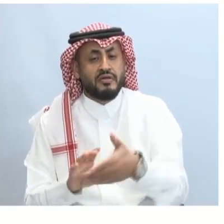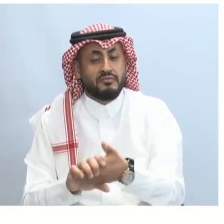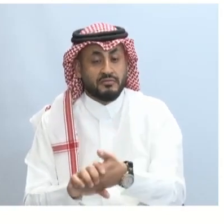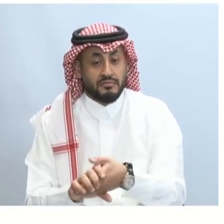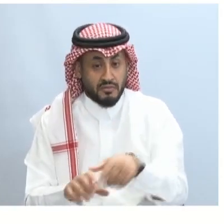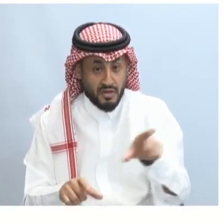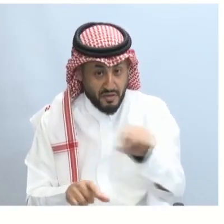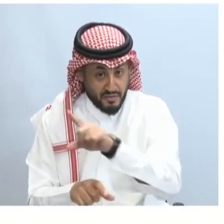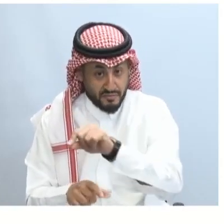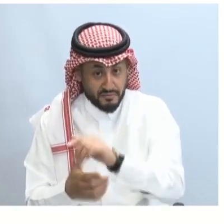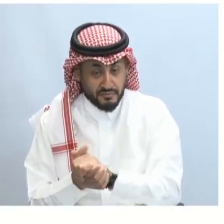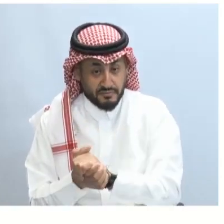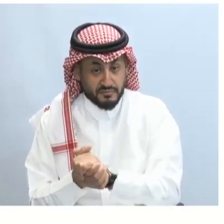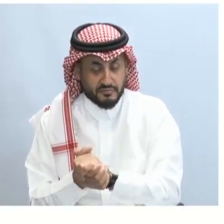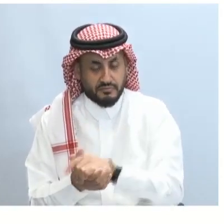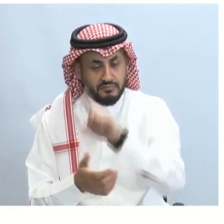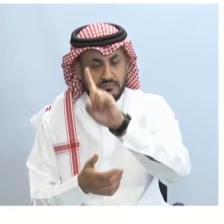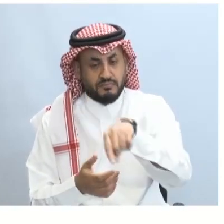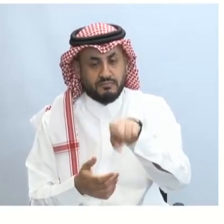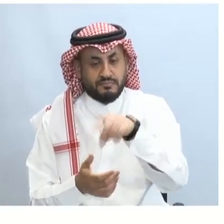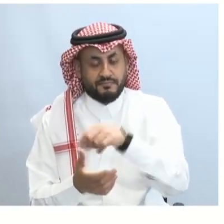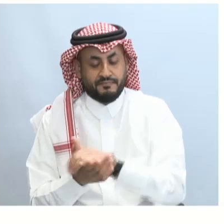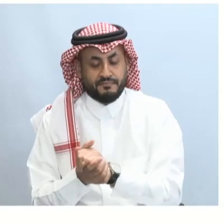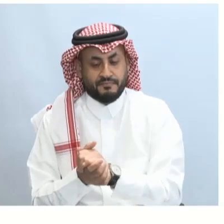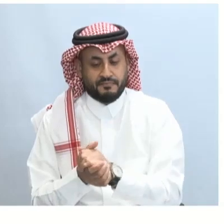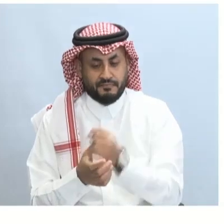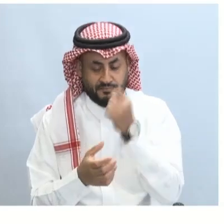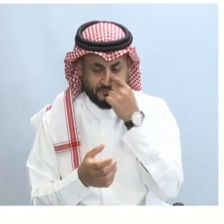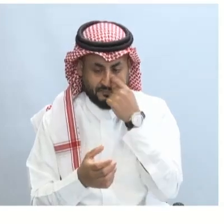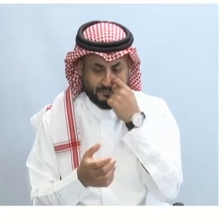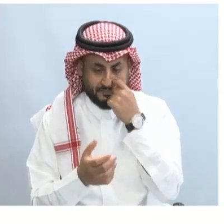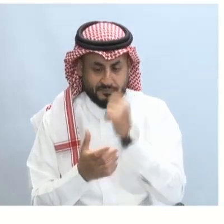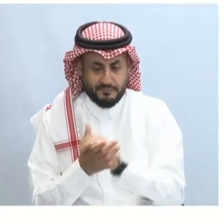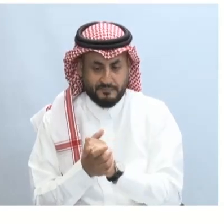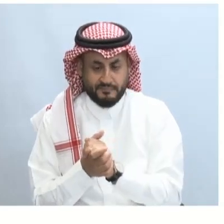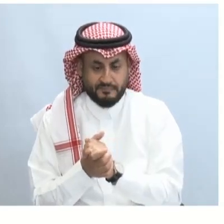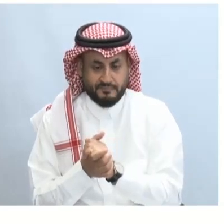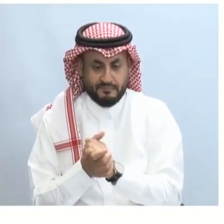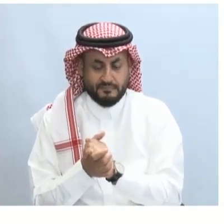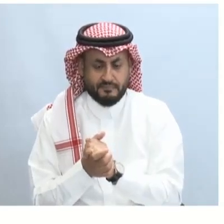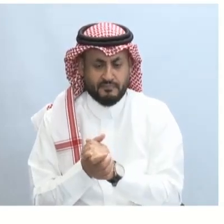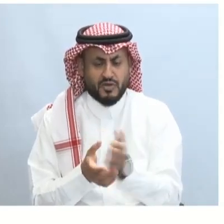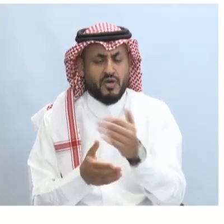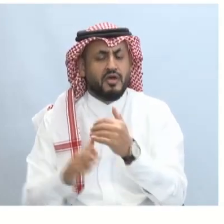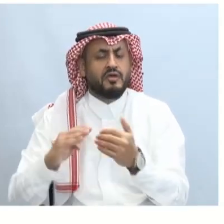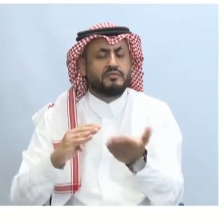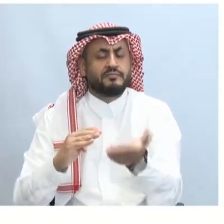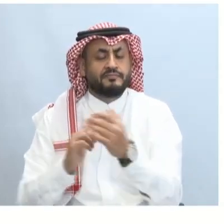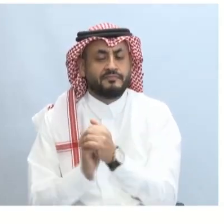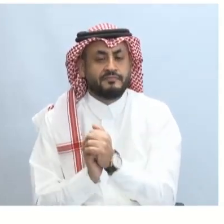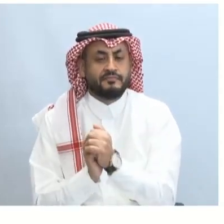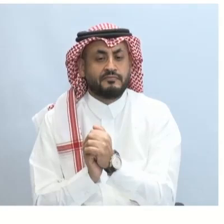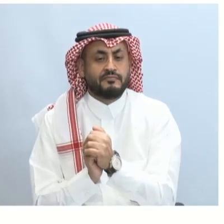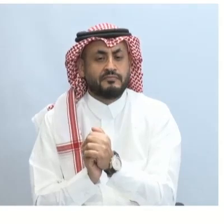تؤيدونه على هذه الاجابه لا لا نؤيده على هذه الاجابه لا شك باي شيء يمكن ان نرد